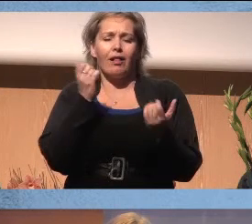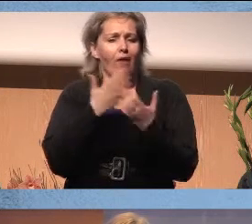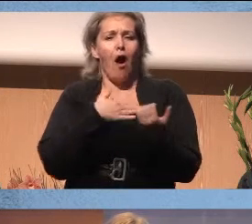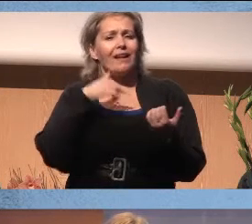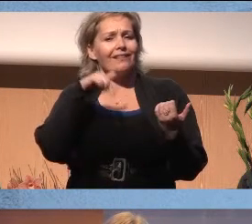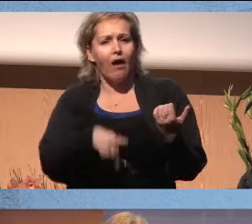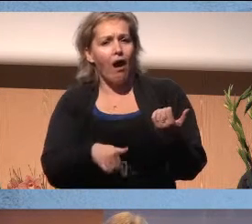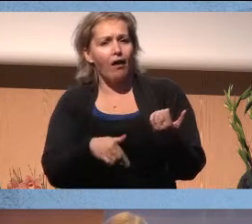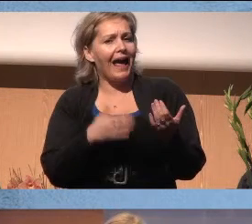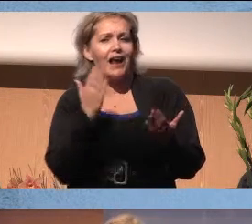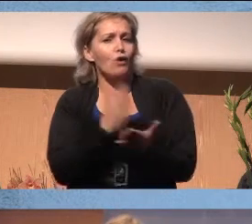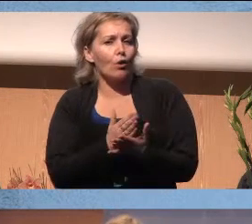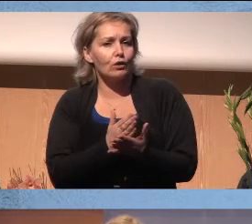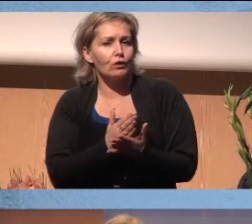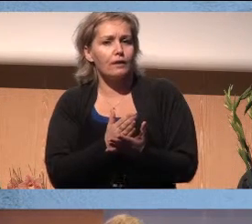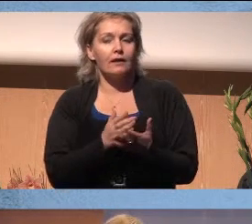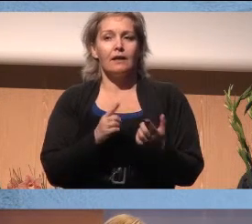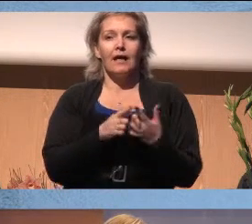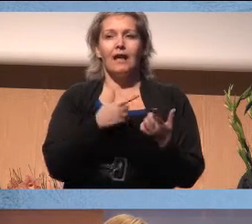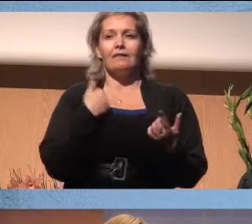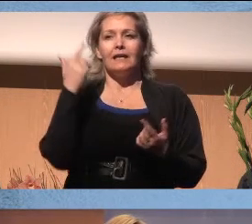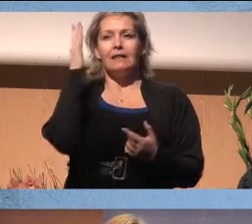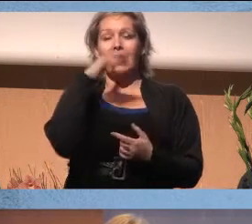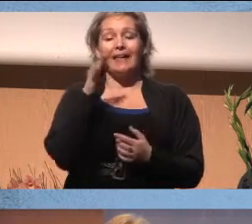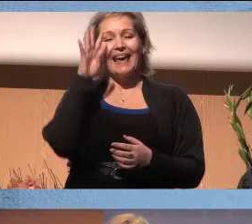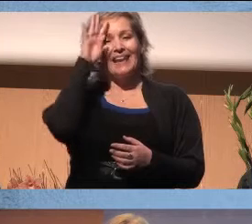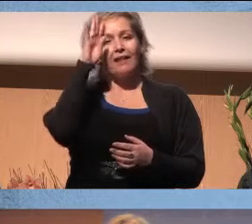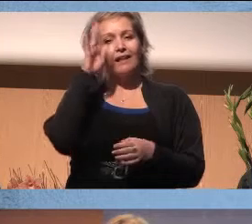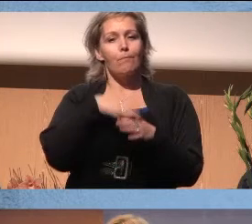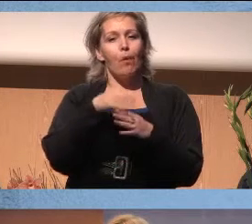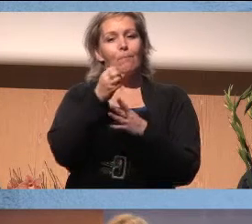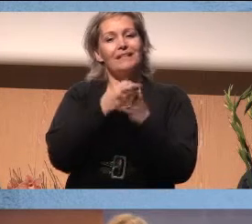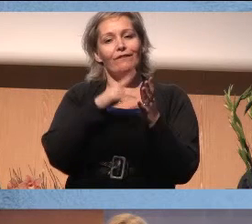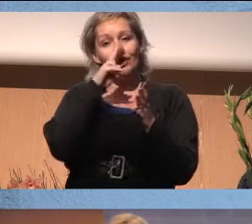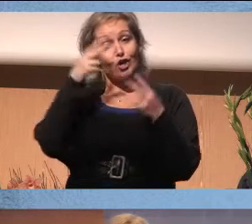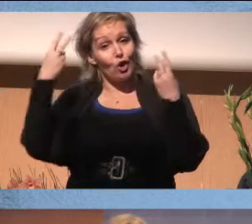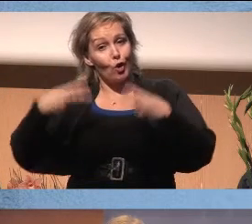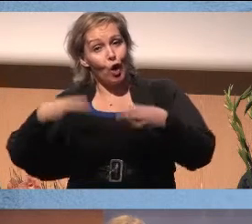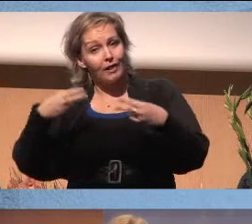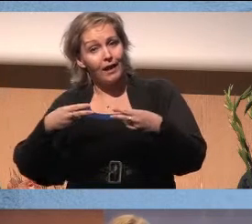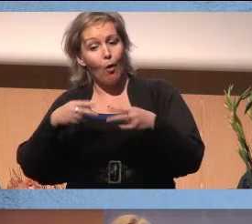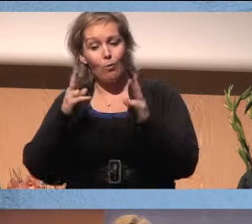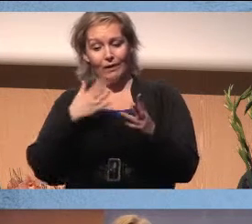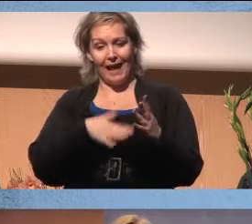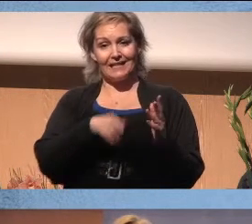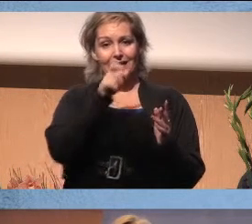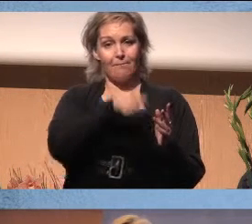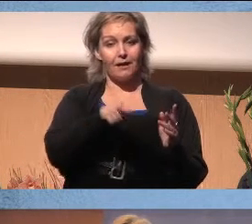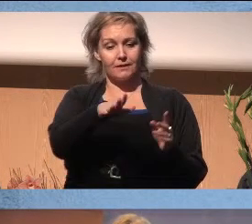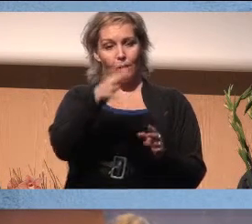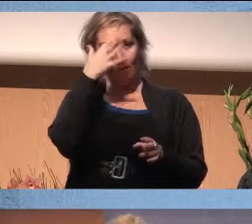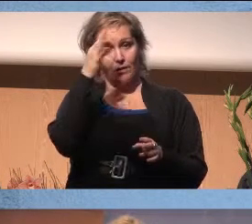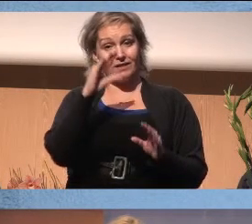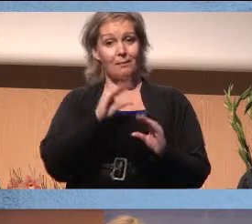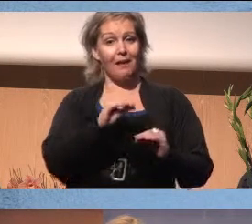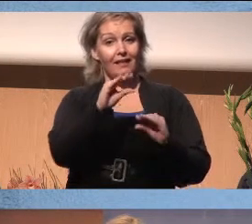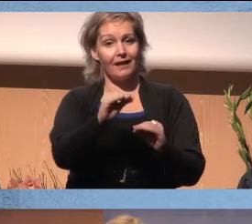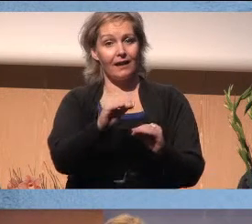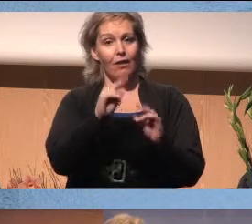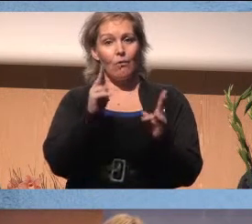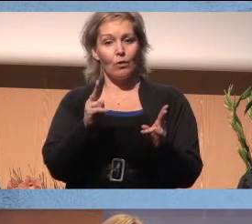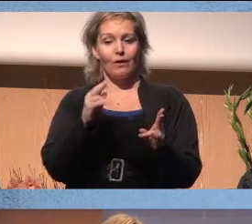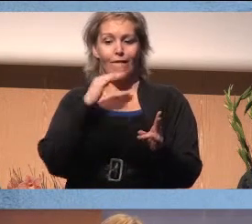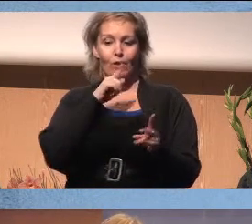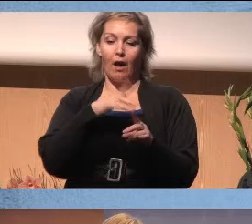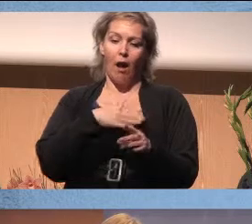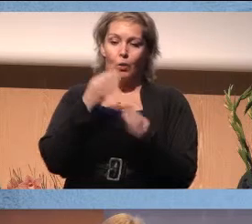dag nok. Vi tenker kreativt på å beskrive nye roller, på å bruke helsepersonellets kompetanse bedre, på å bruke folk